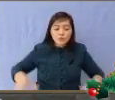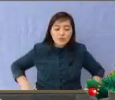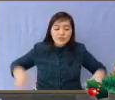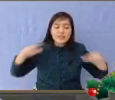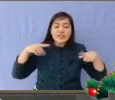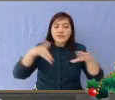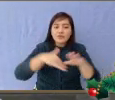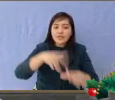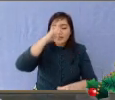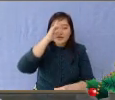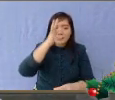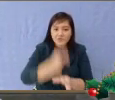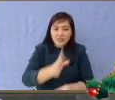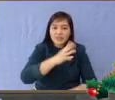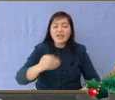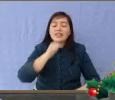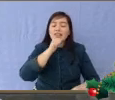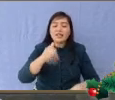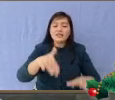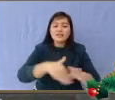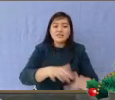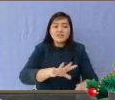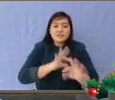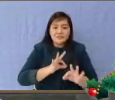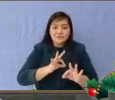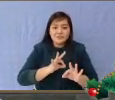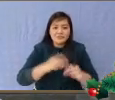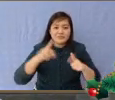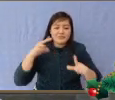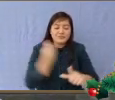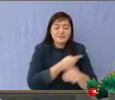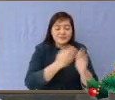Tayo po yung manalangin. Dakilang Diyos, marami pong salamat, Panginoon.